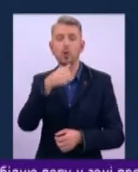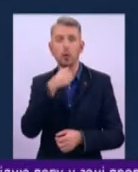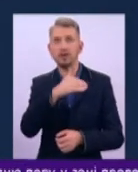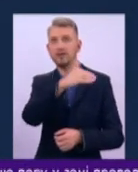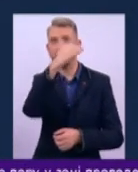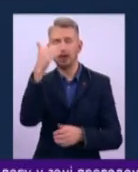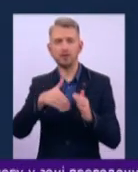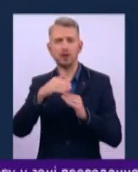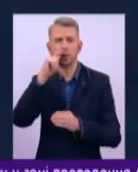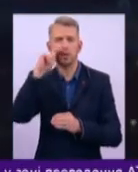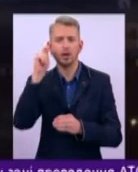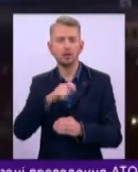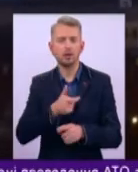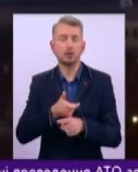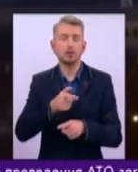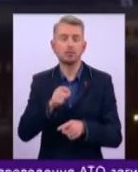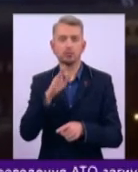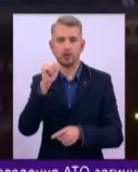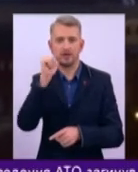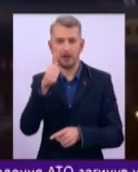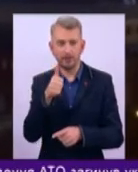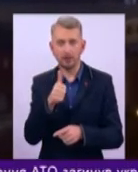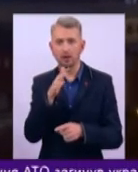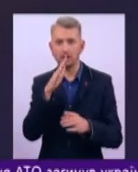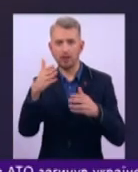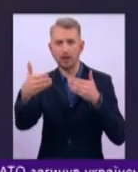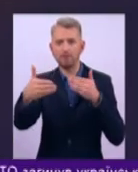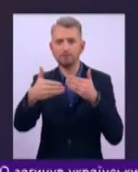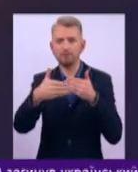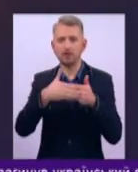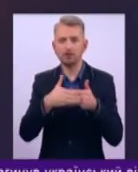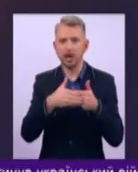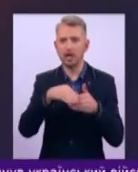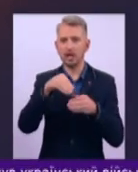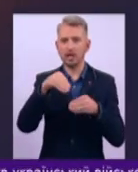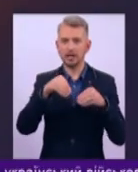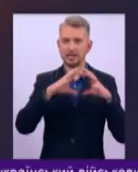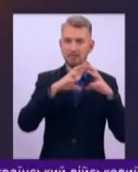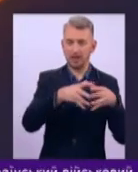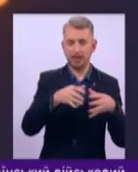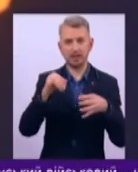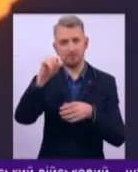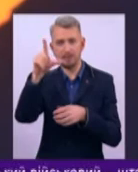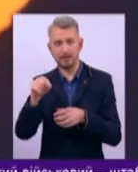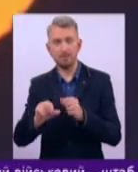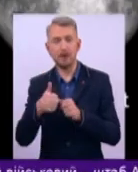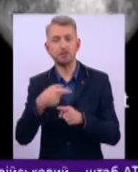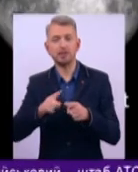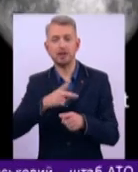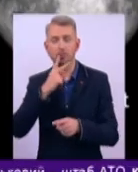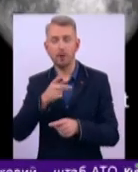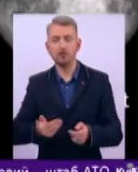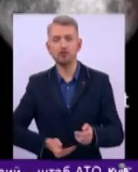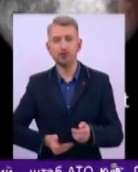над Україною суперповня буде завтра, в момент найбільшого зближення Землі і місяця. Першими це побачать жителі Західного узбережжя Сполучених Штатів,